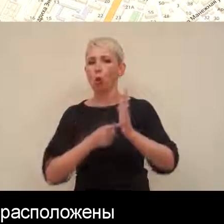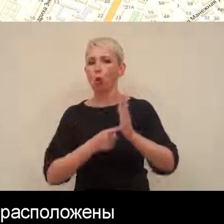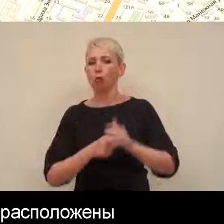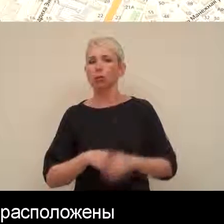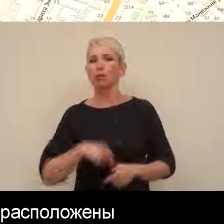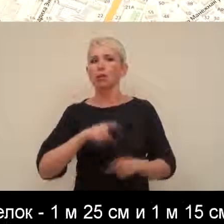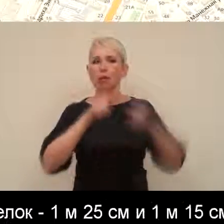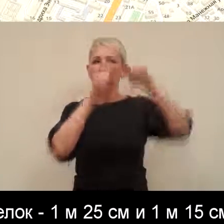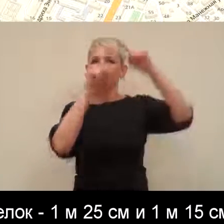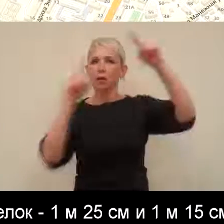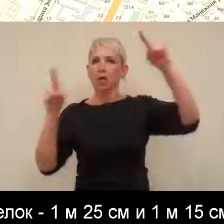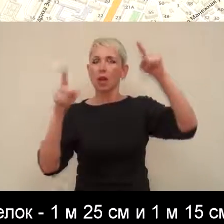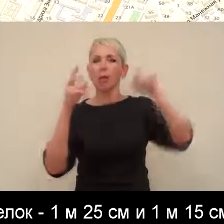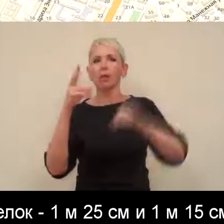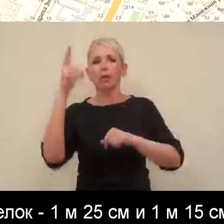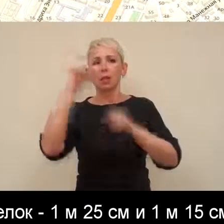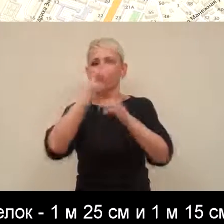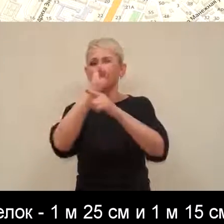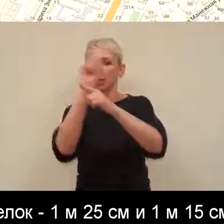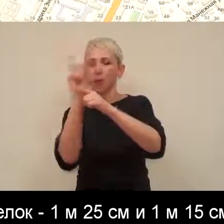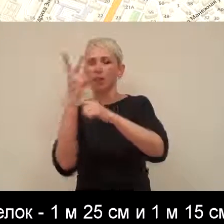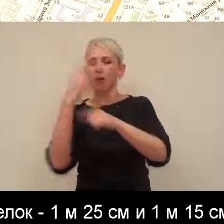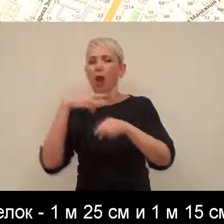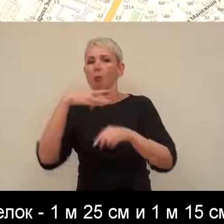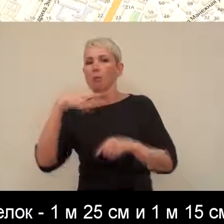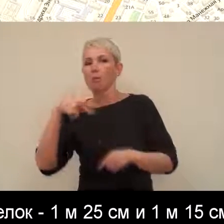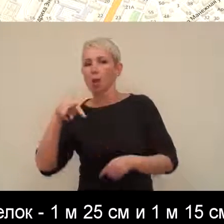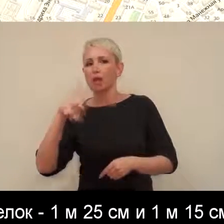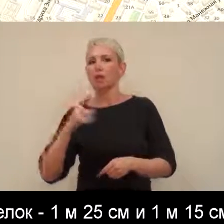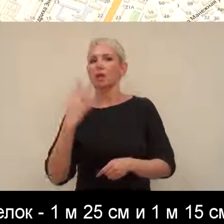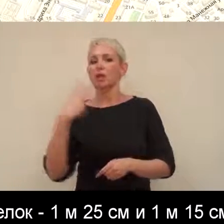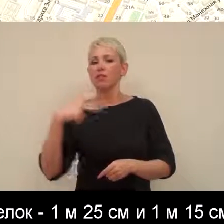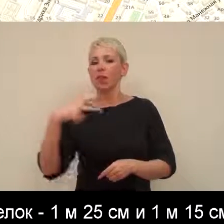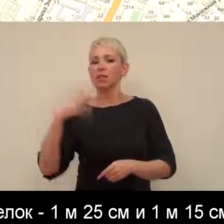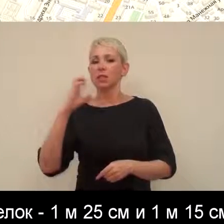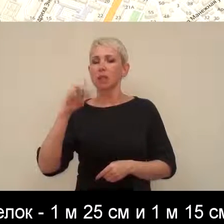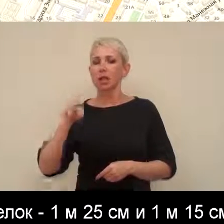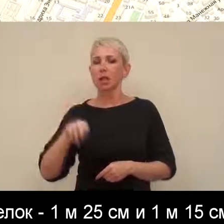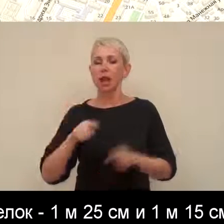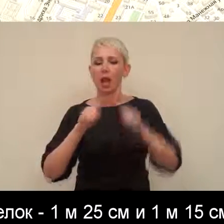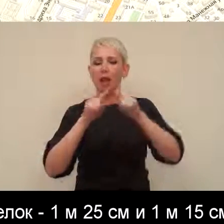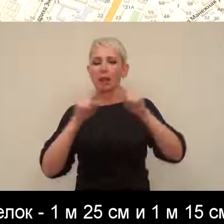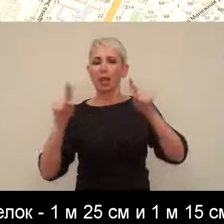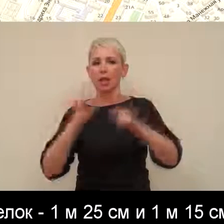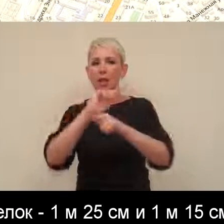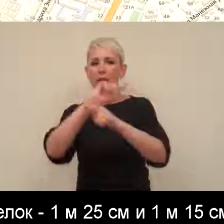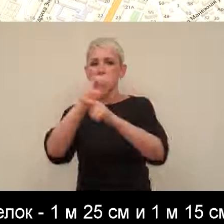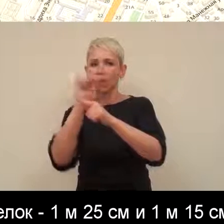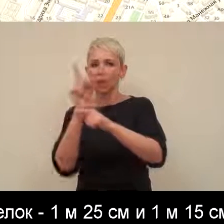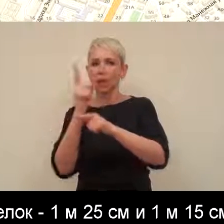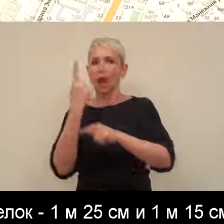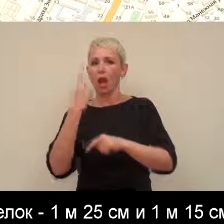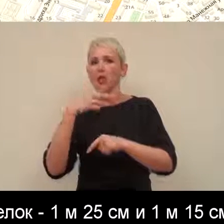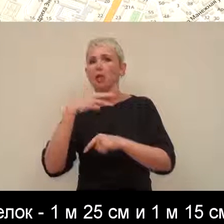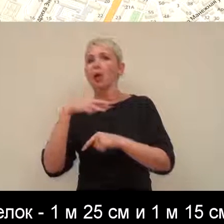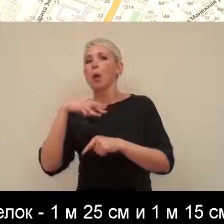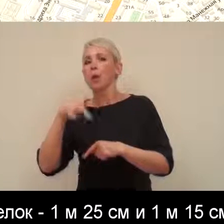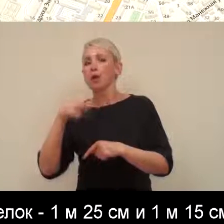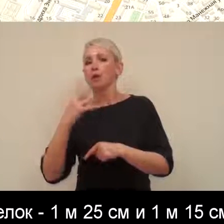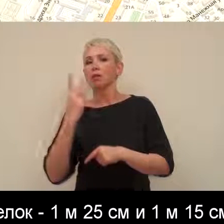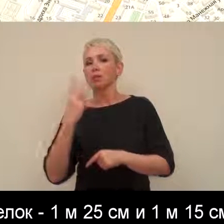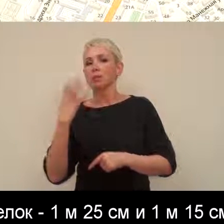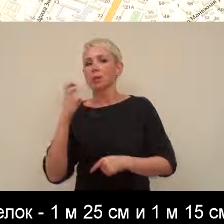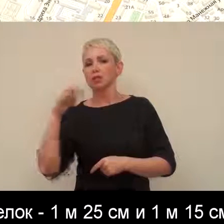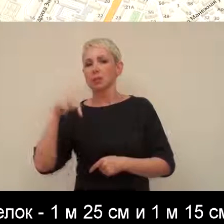города. Диаметр циферблатов 2 метра 20 сантиметров. Длина стрелок 1